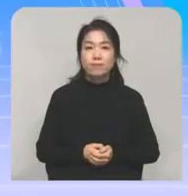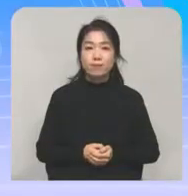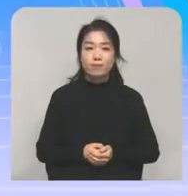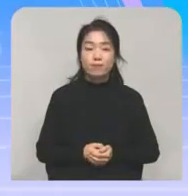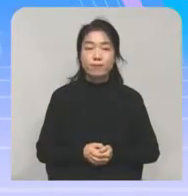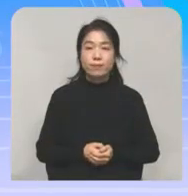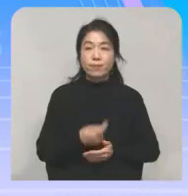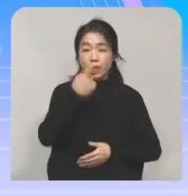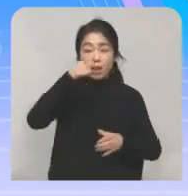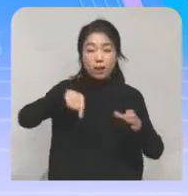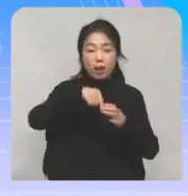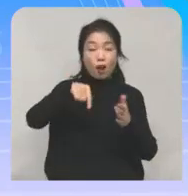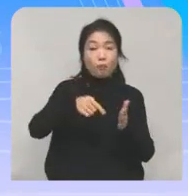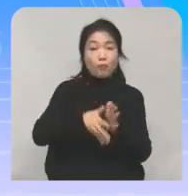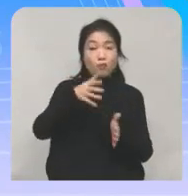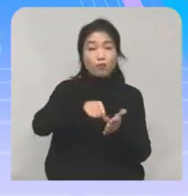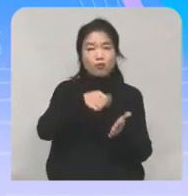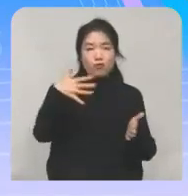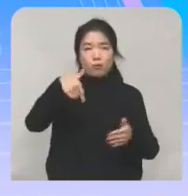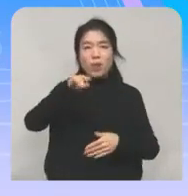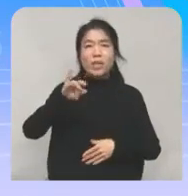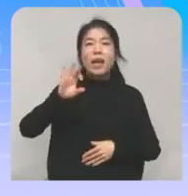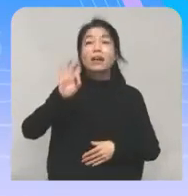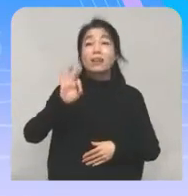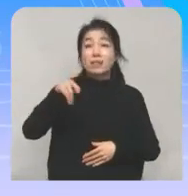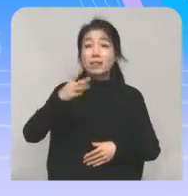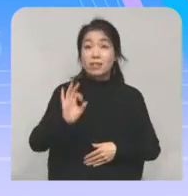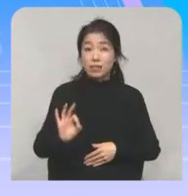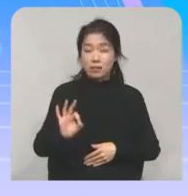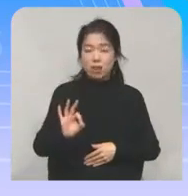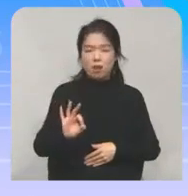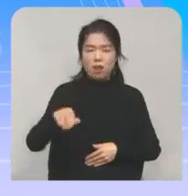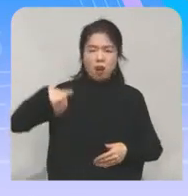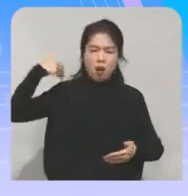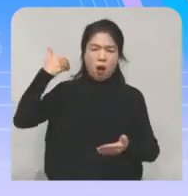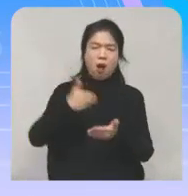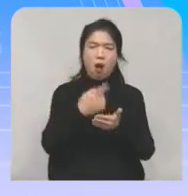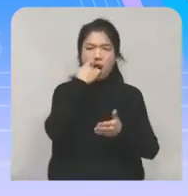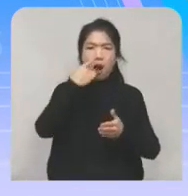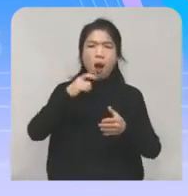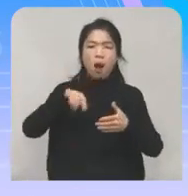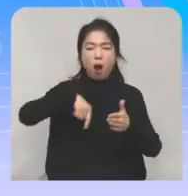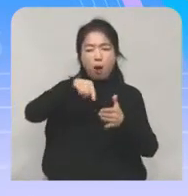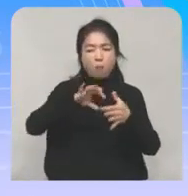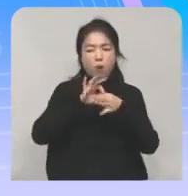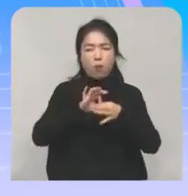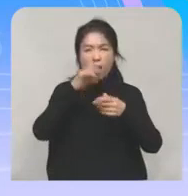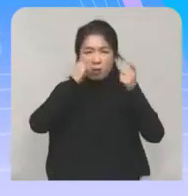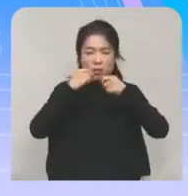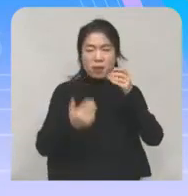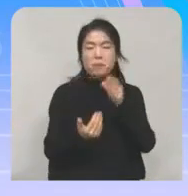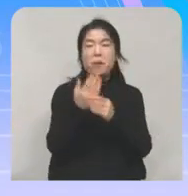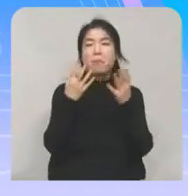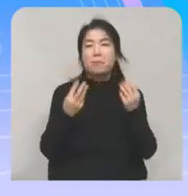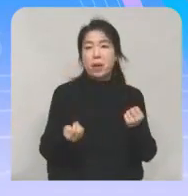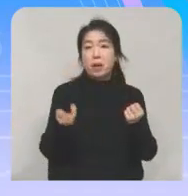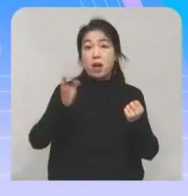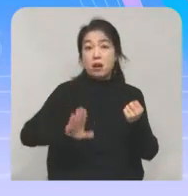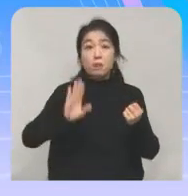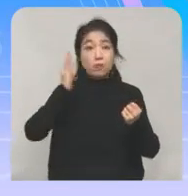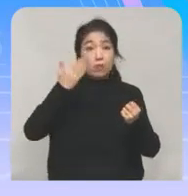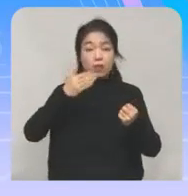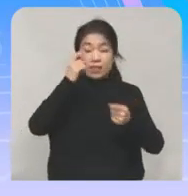커피 도시로 유명한 강원도 강릉시 에서는 엄청난 양의 커피관련 폐기물이 발생하고 있는데요 최근 커피